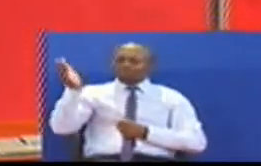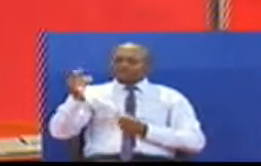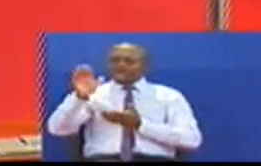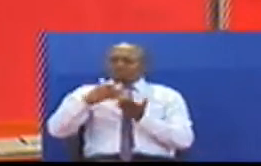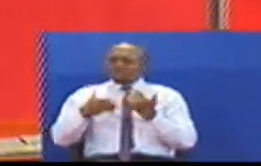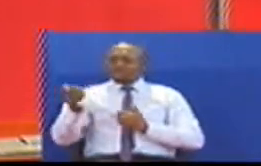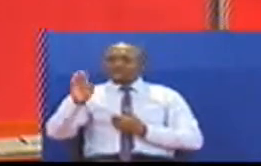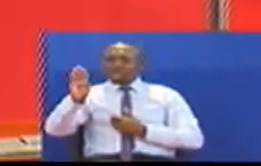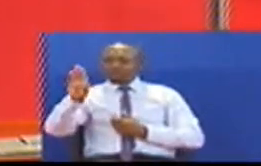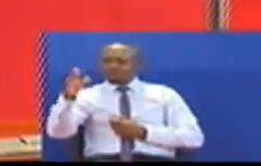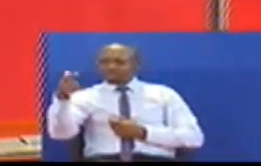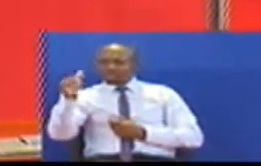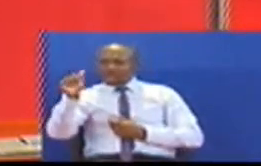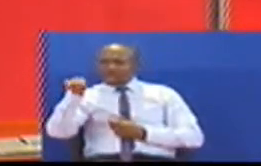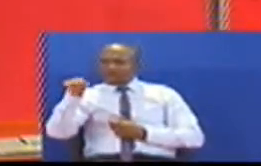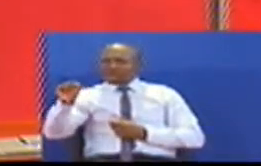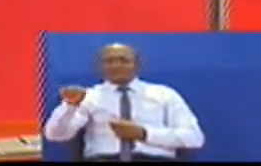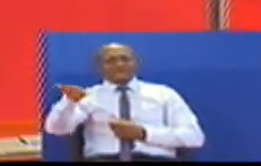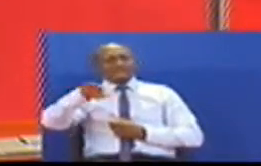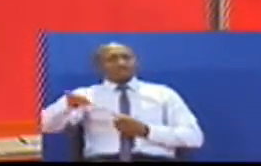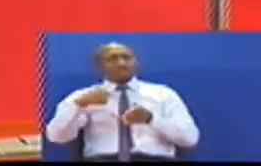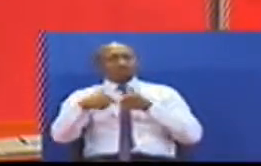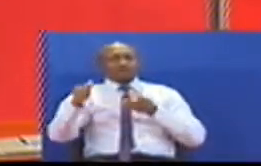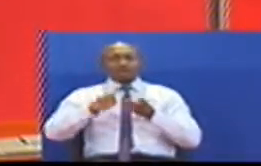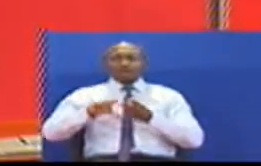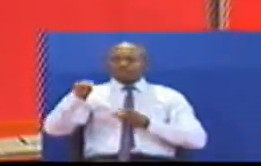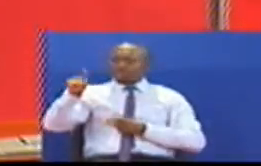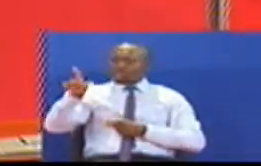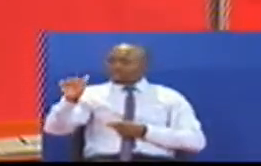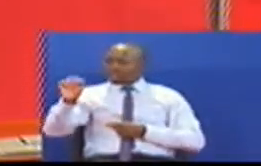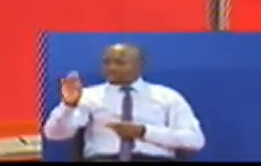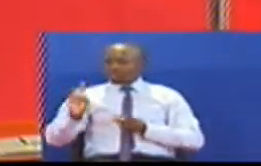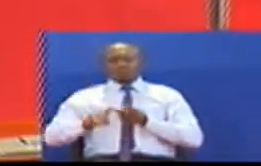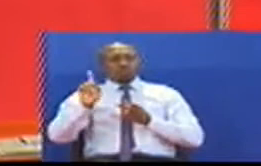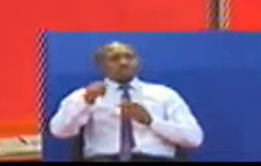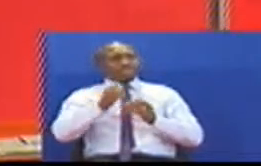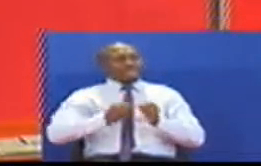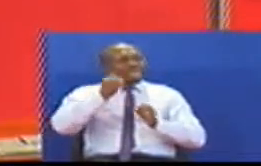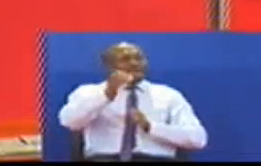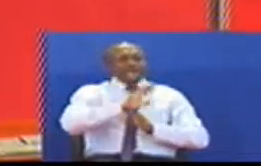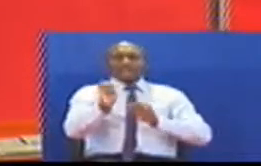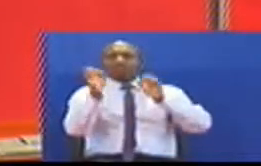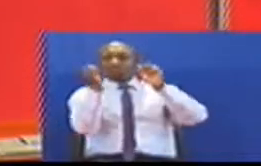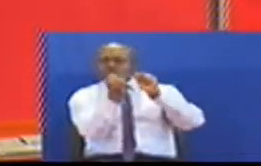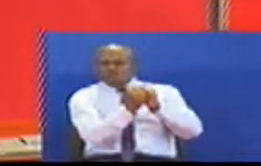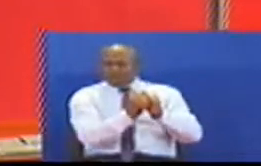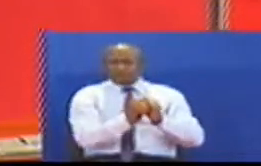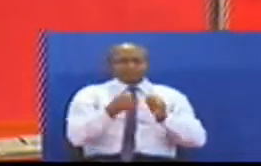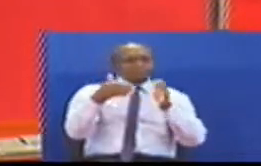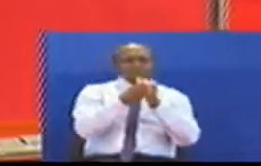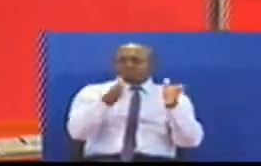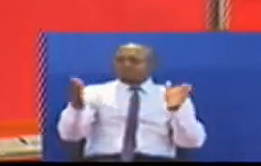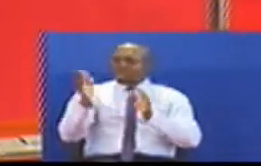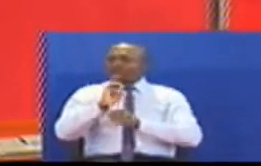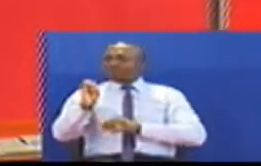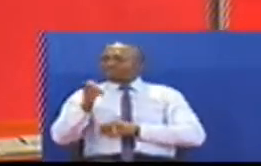nani Butiama kuna eneo linaloitwa Buhemba Holding Ground, kuna zaidi ya hekari 10,000 mpaka 20,000